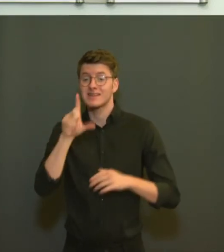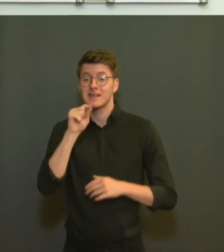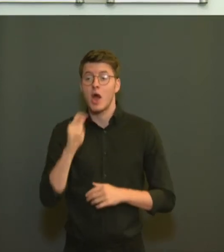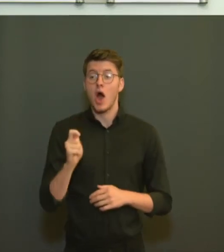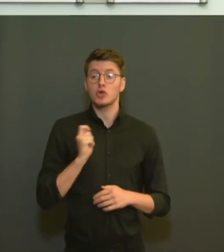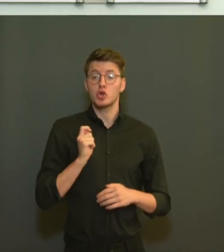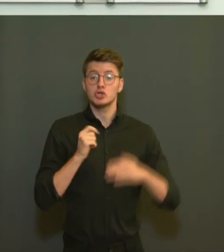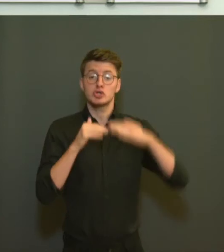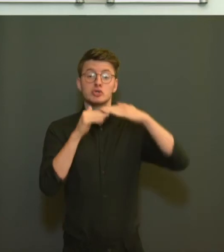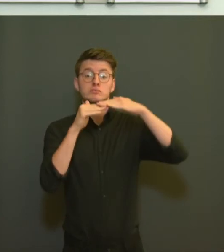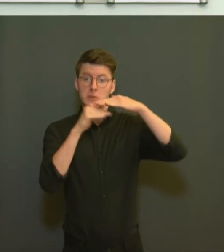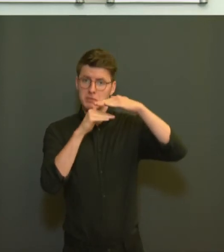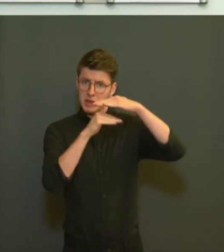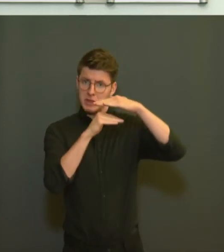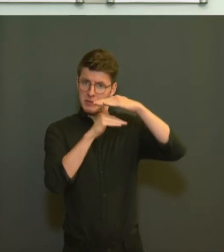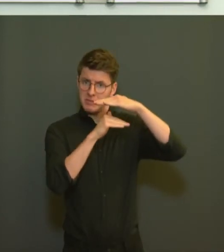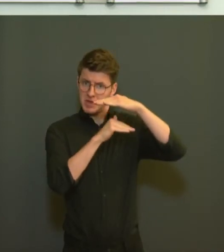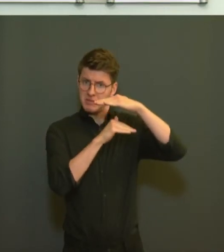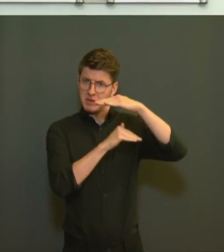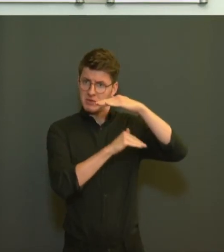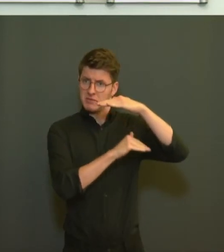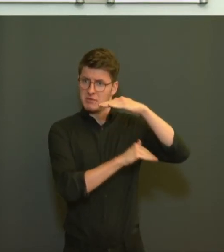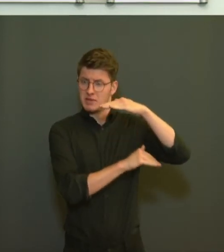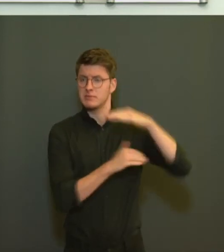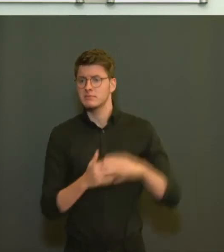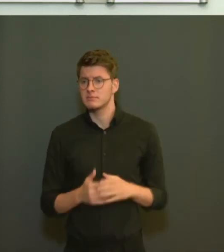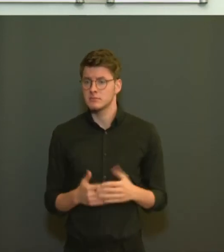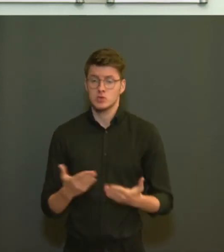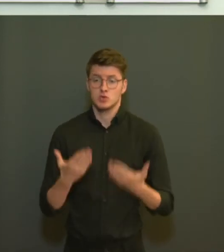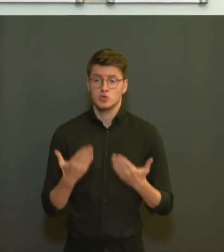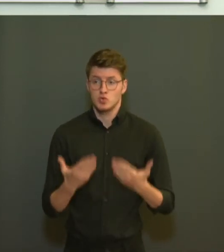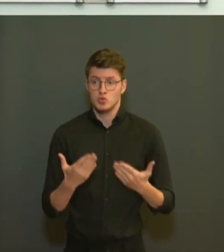dalen. Ondertussen bedraagt het weekgemiddelde